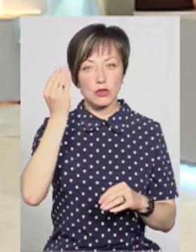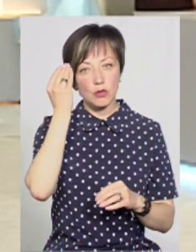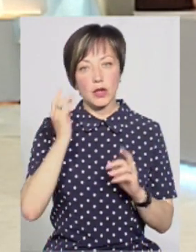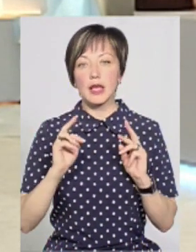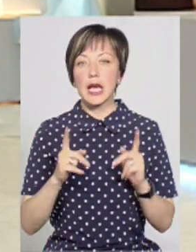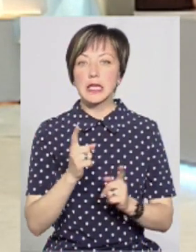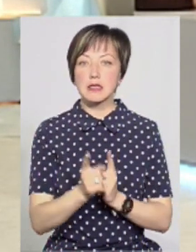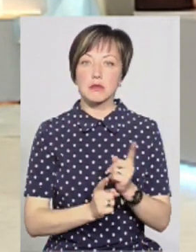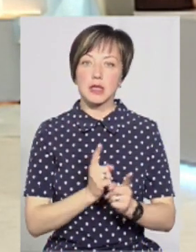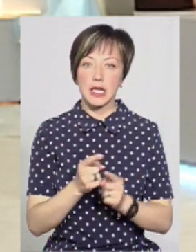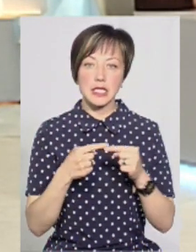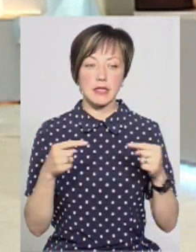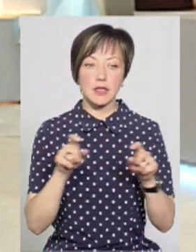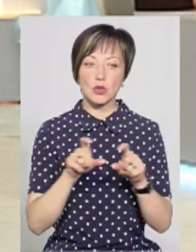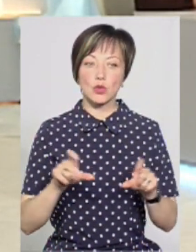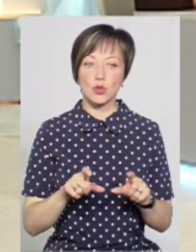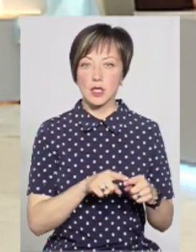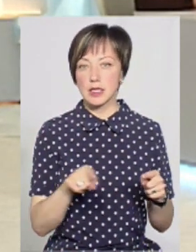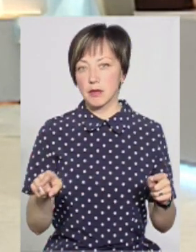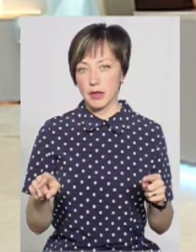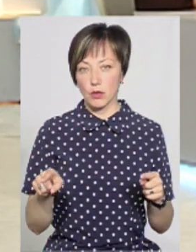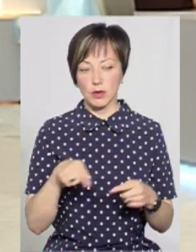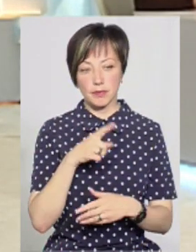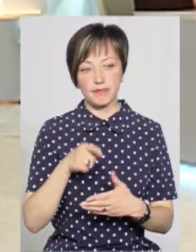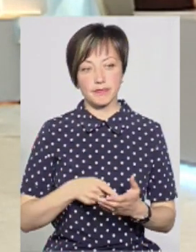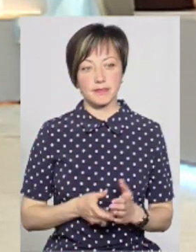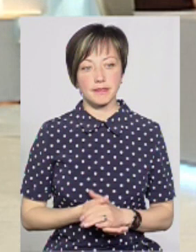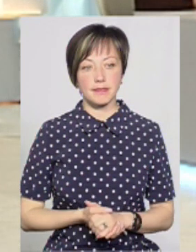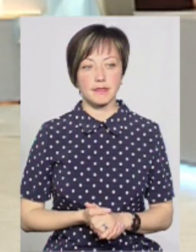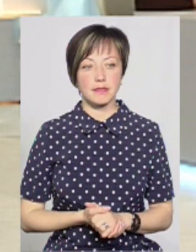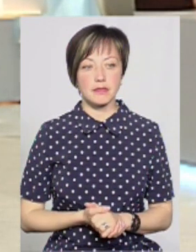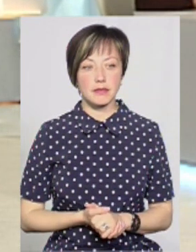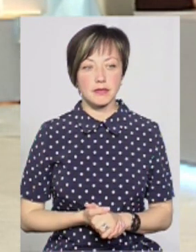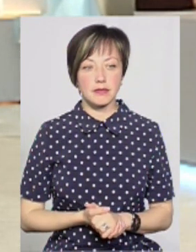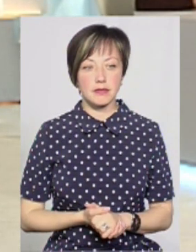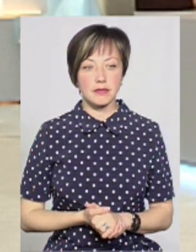погляд, як змінилась інфраструктура за цей період? Пані Катерина?